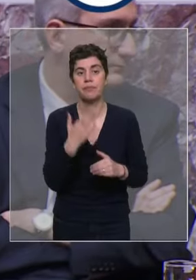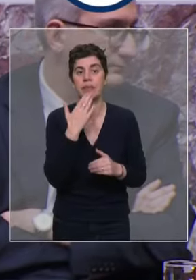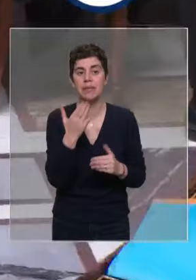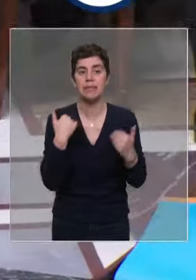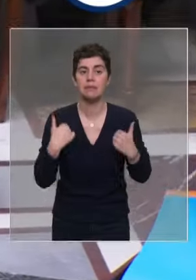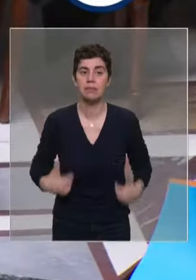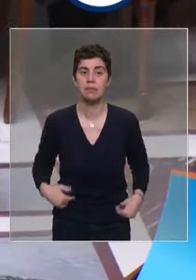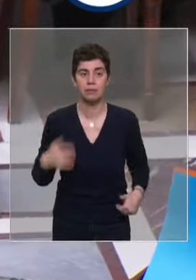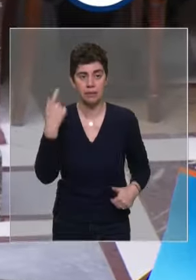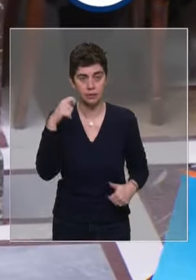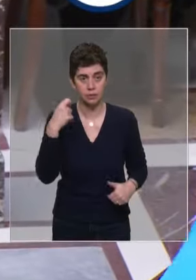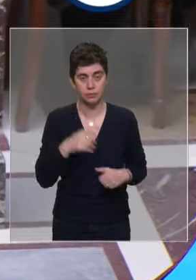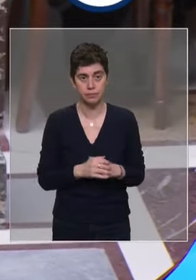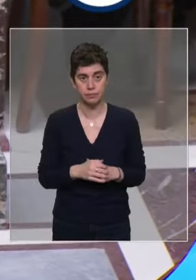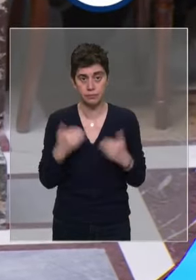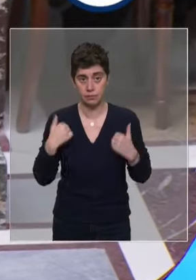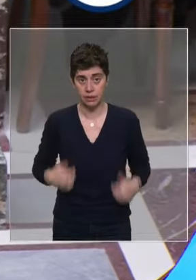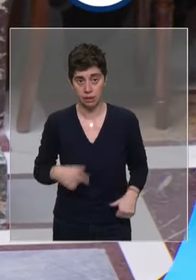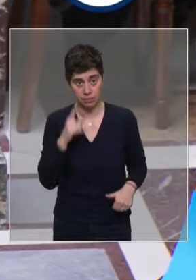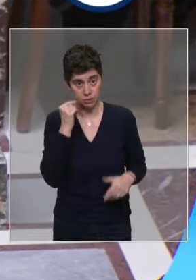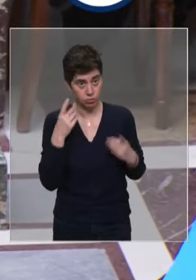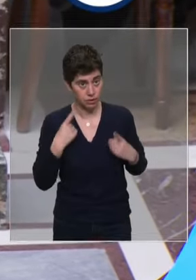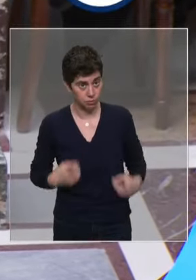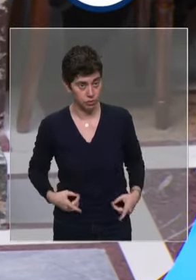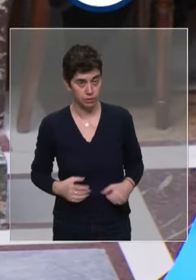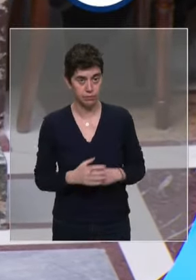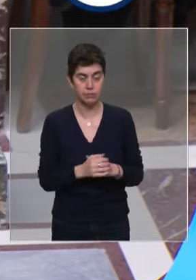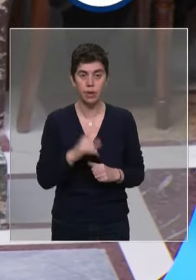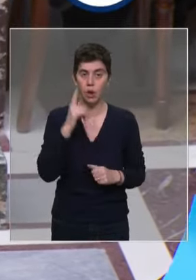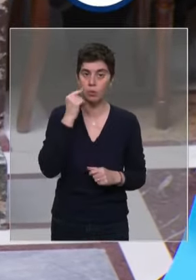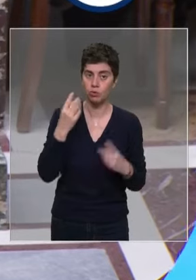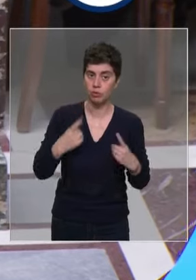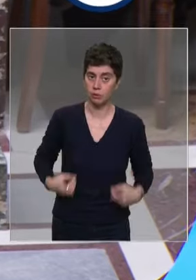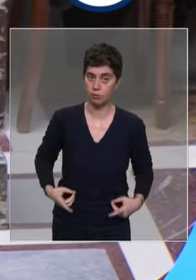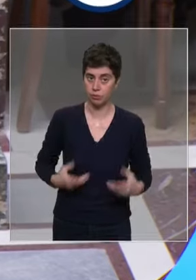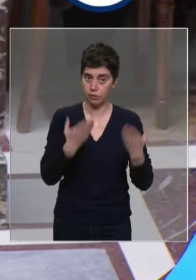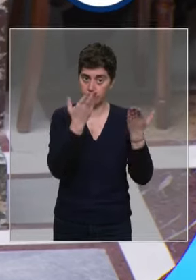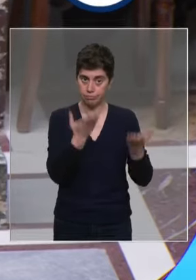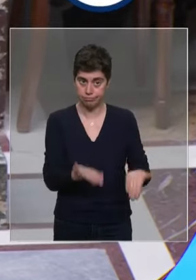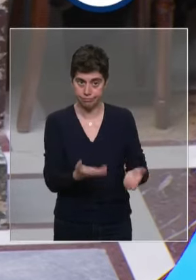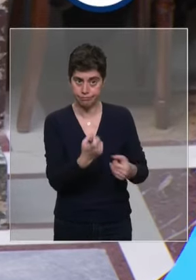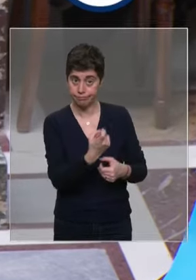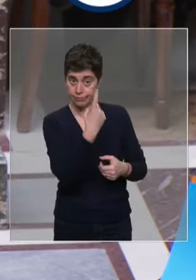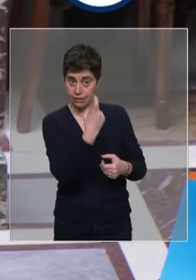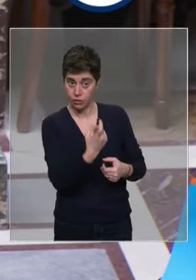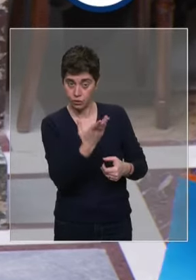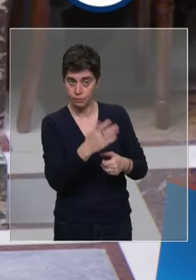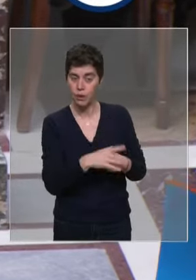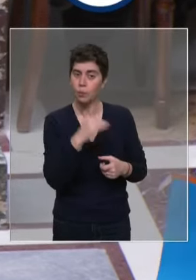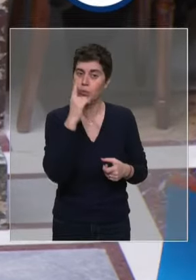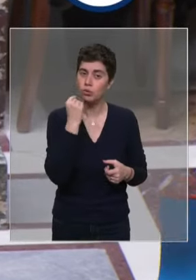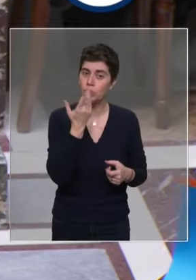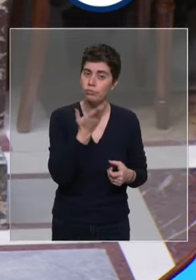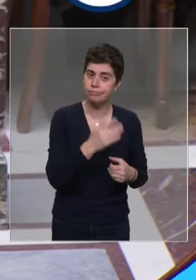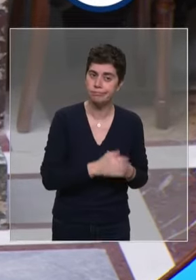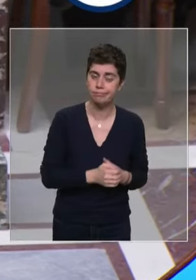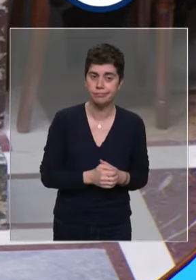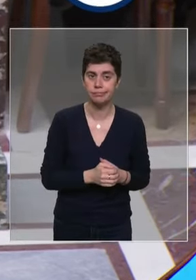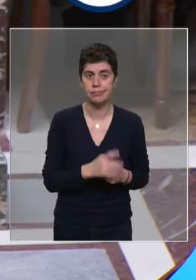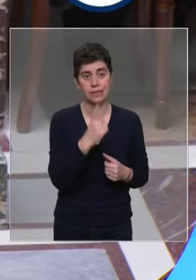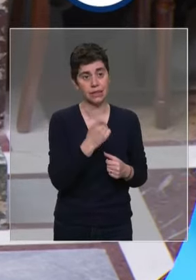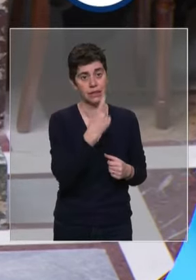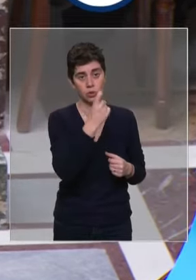Madame la Présidente, Mesdames et Messieurs les députés, Monsieur le député Didier Martin. Monsieur le député Martin, votre question est l'occasion pour